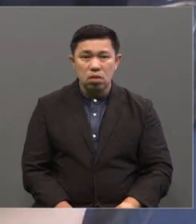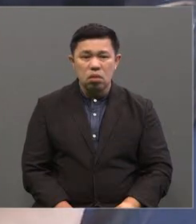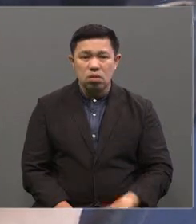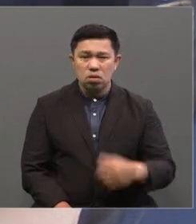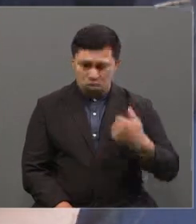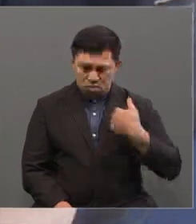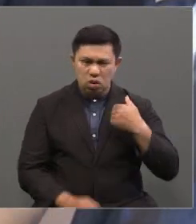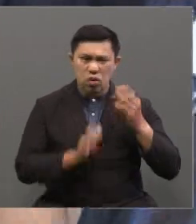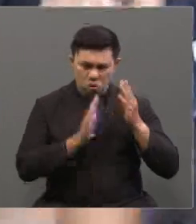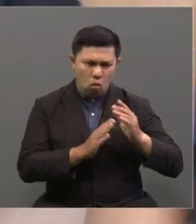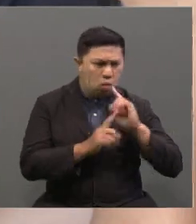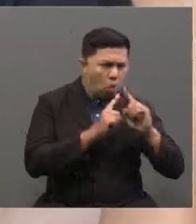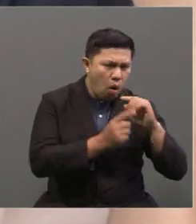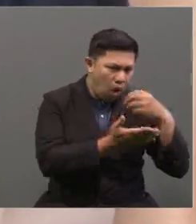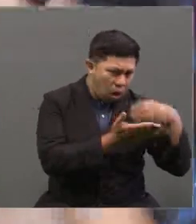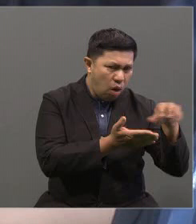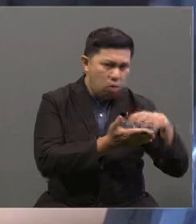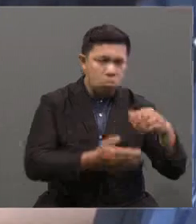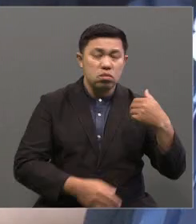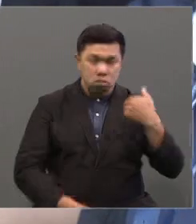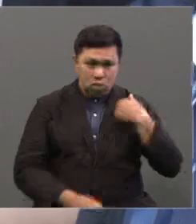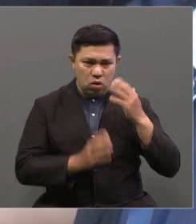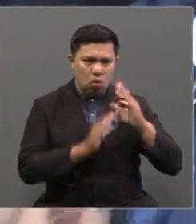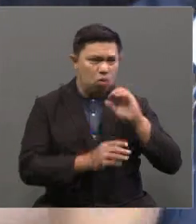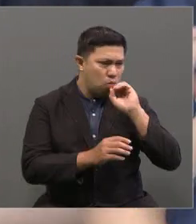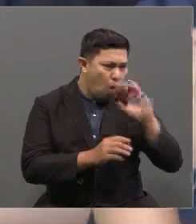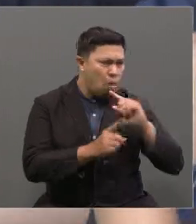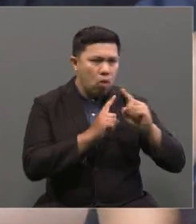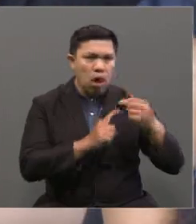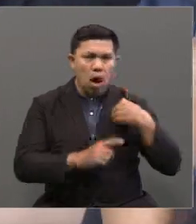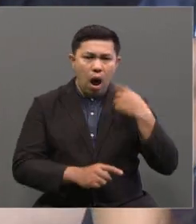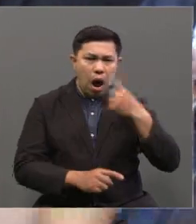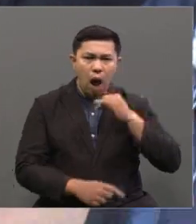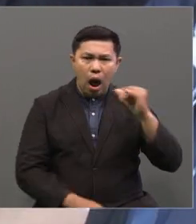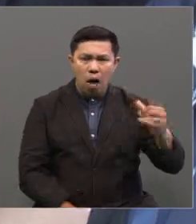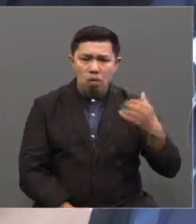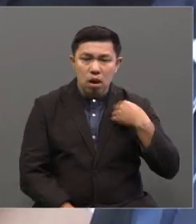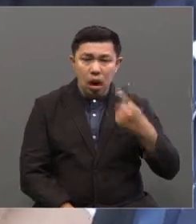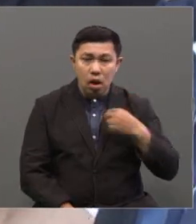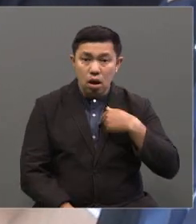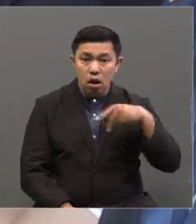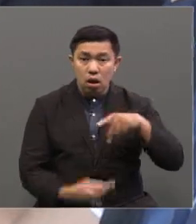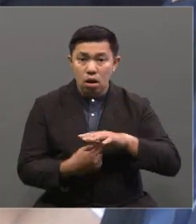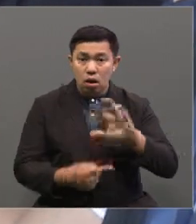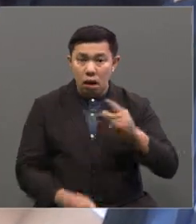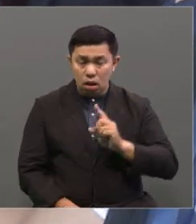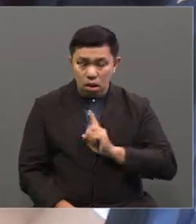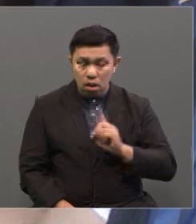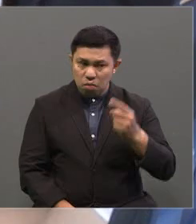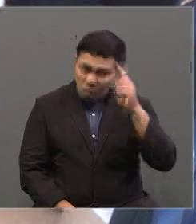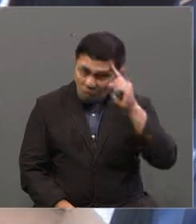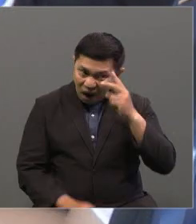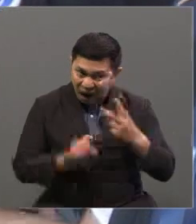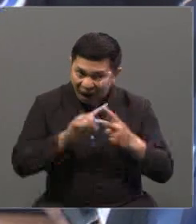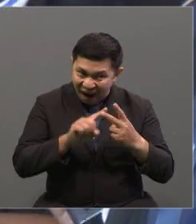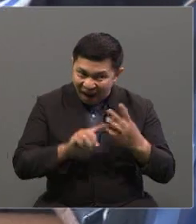เข้าไปพูดต้องมีคนเข้าไปพูด แล้วมีใครเข้าไปบ้างคะนอกจากผัด ต้องลองดู คร ับ มี